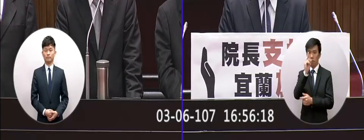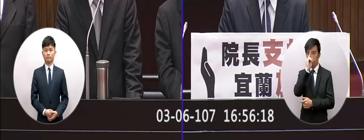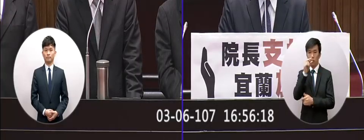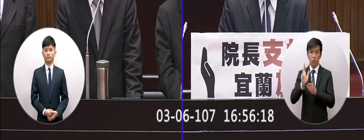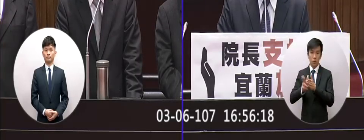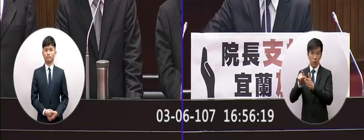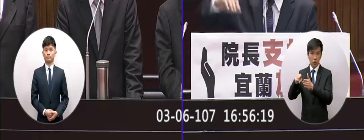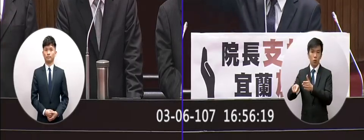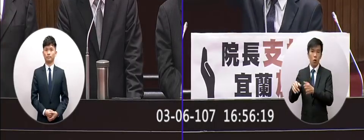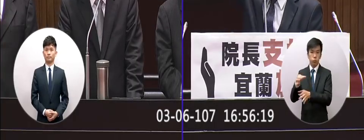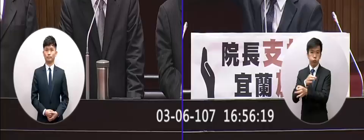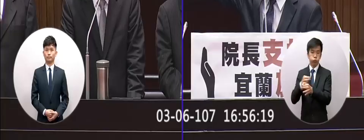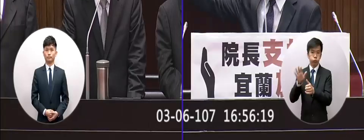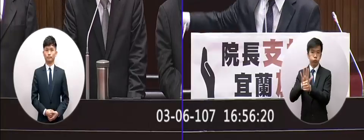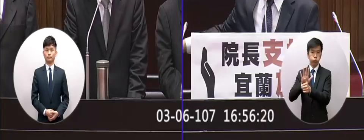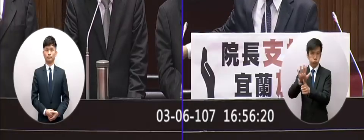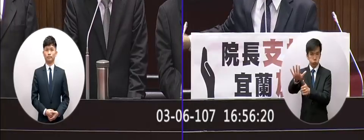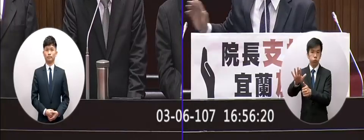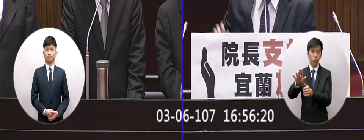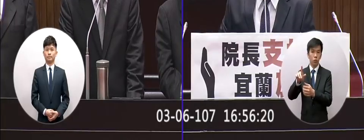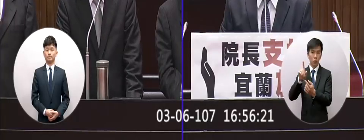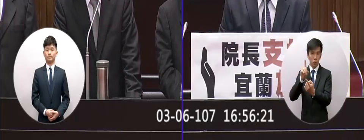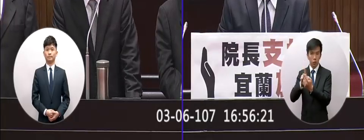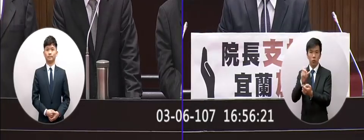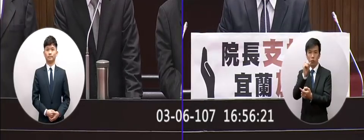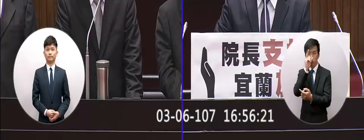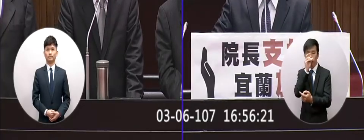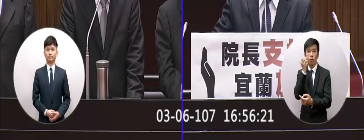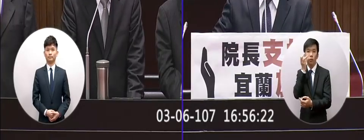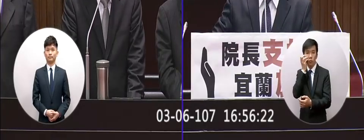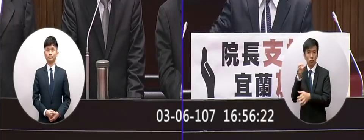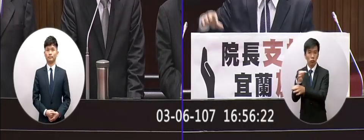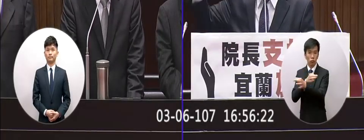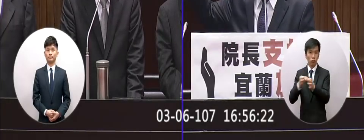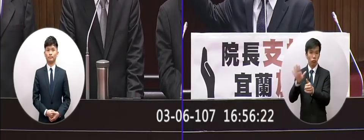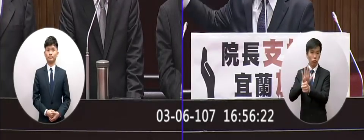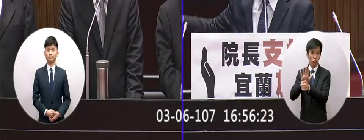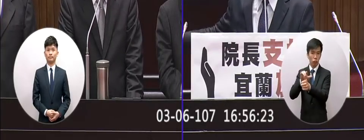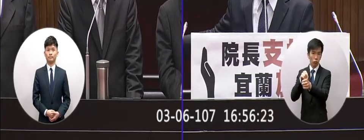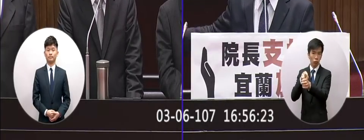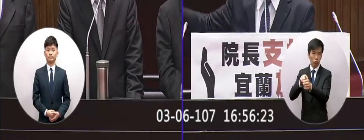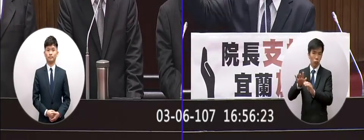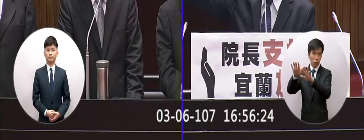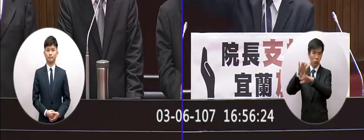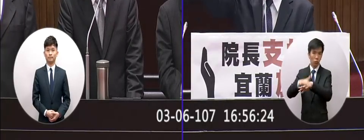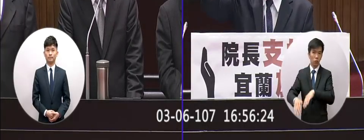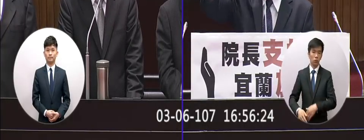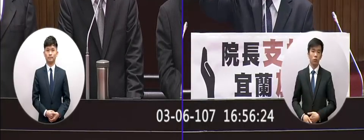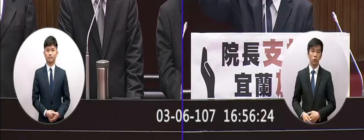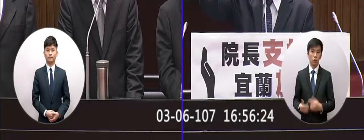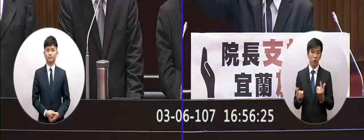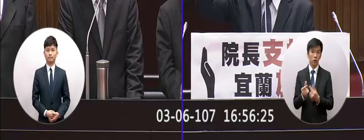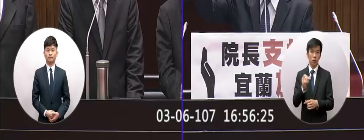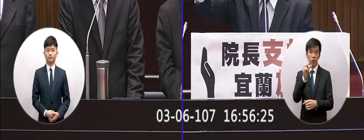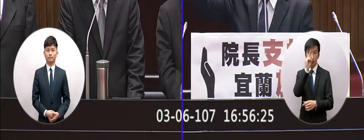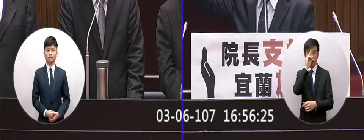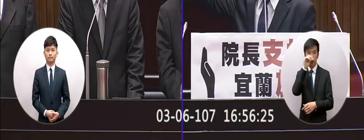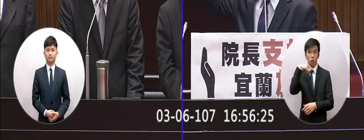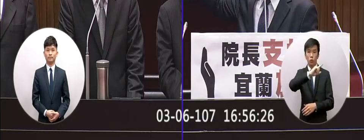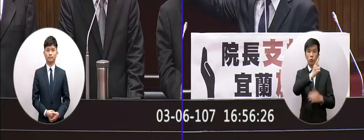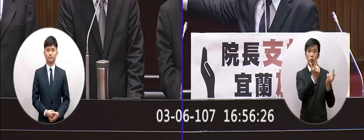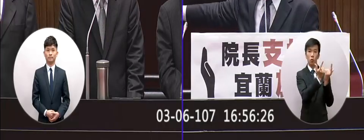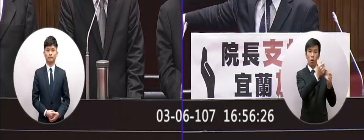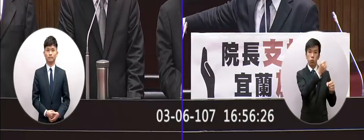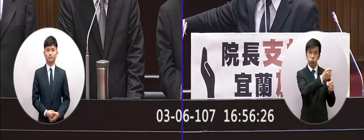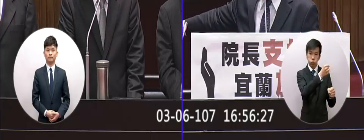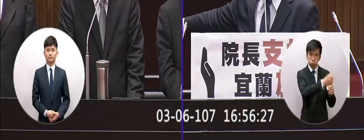的效益，对整个东部的发展具有绝对的关系。尤其呢，宜兰现在有很多人到台北来上班，他必须要晚上回